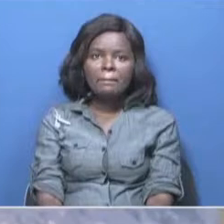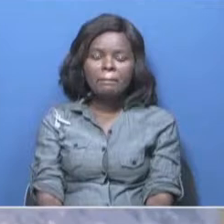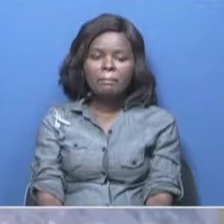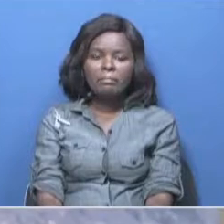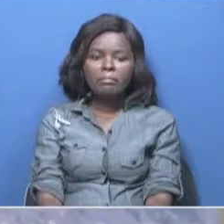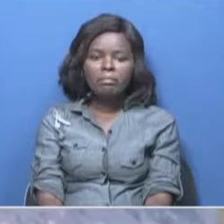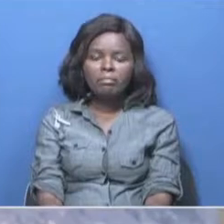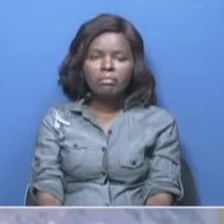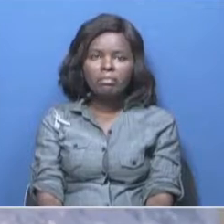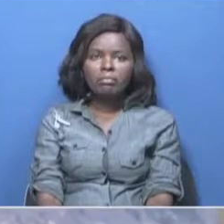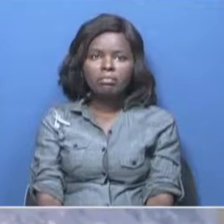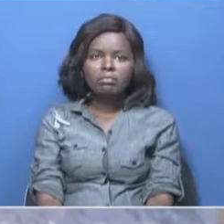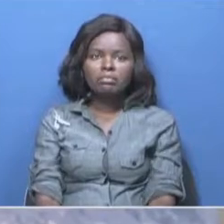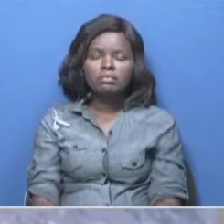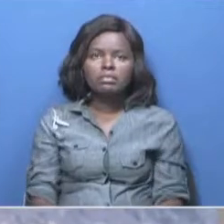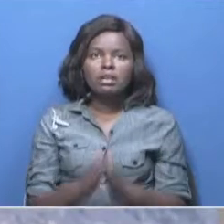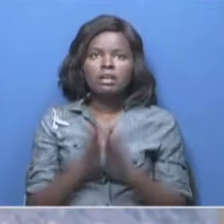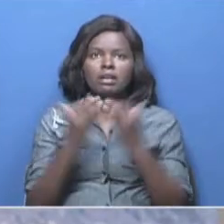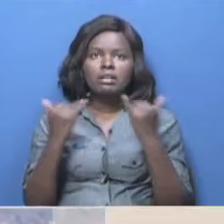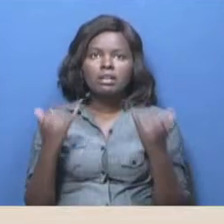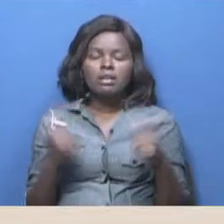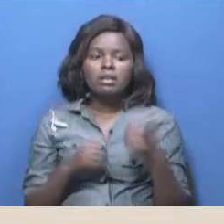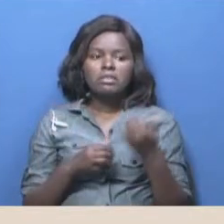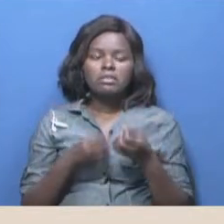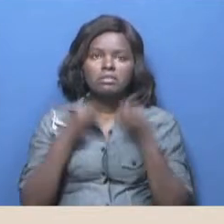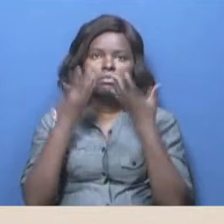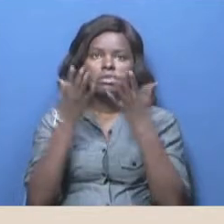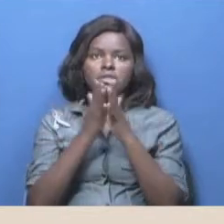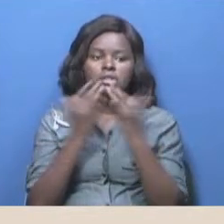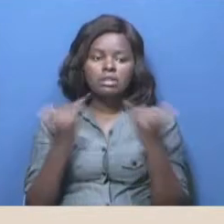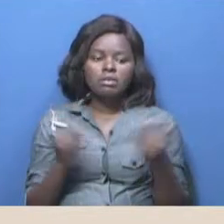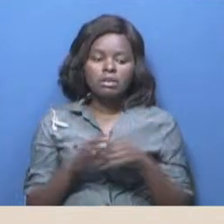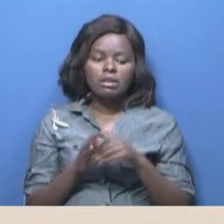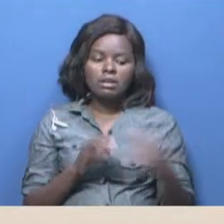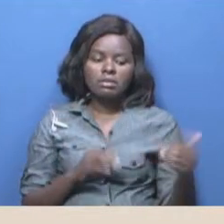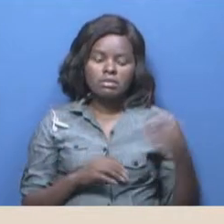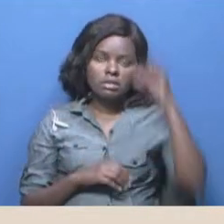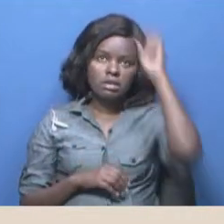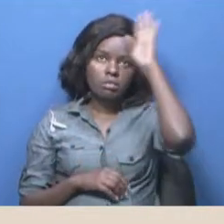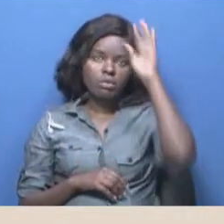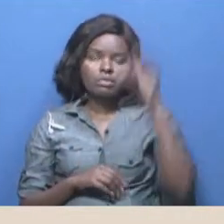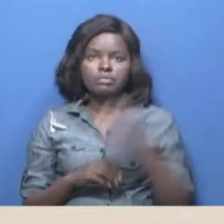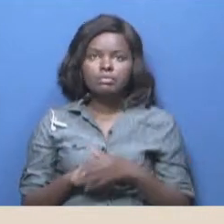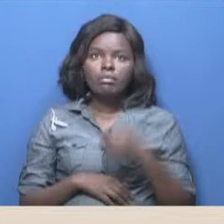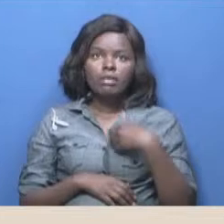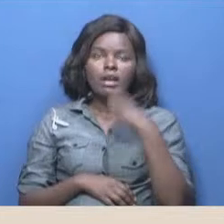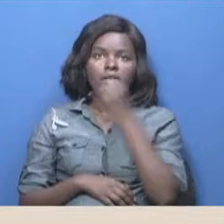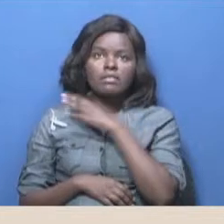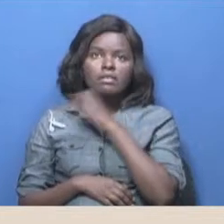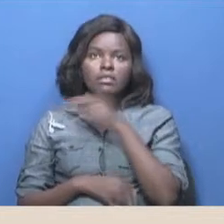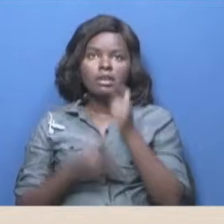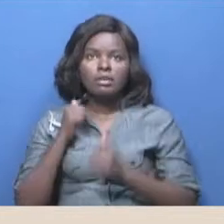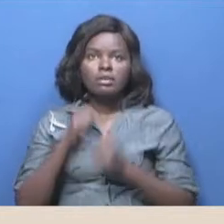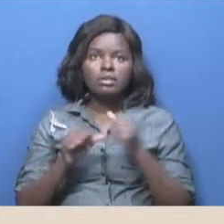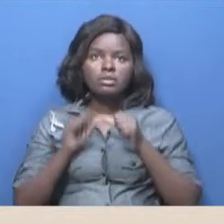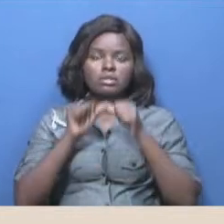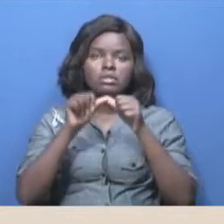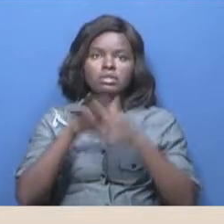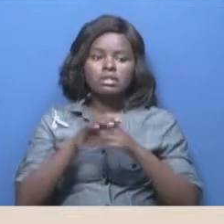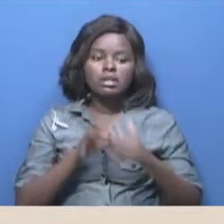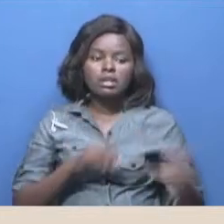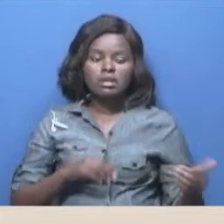Tukima kwe Wambui wa Maina riu tumurike ndeto ingi na ngutwara nginya kuria kaunti-ini ya Kiambu na kuri na hahu nene iri irathie na mbere kuria kaunti-ini